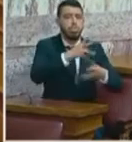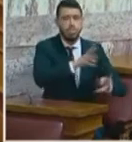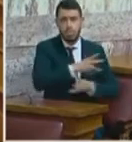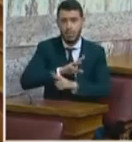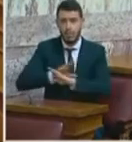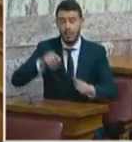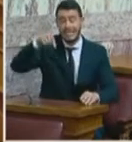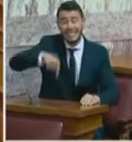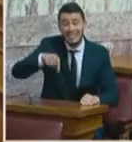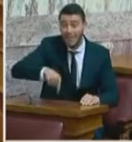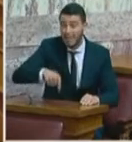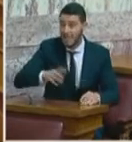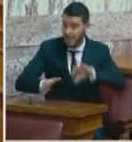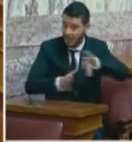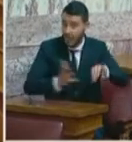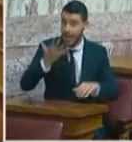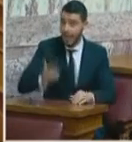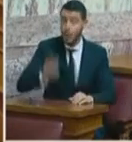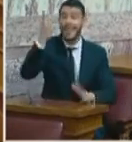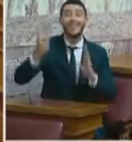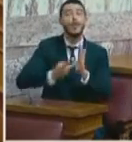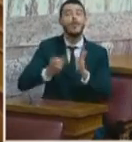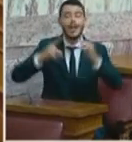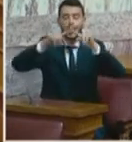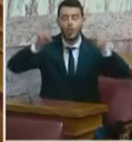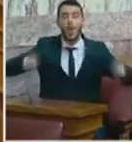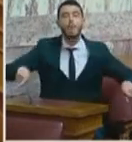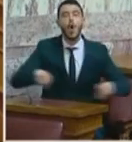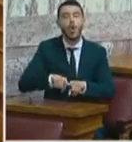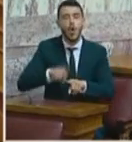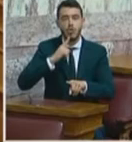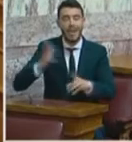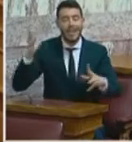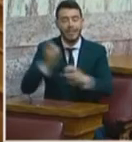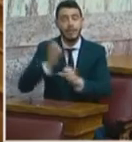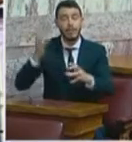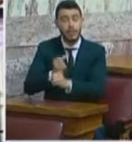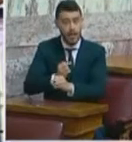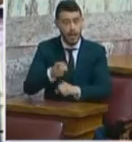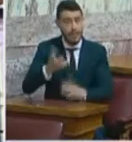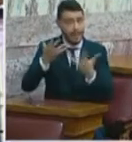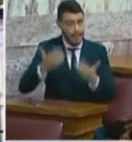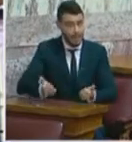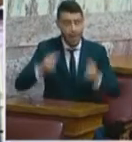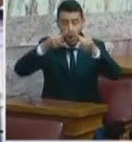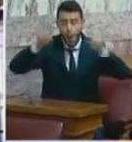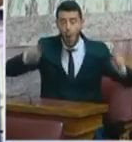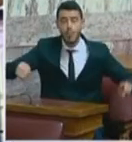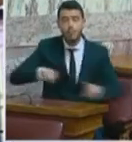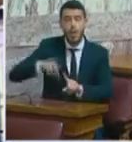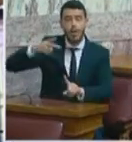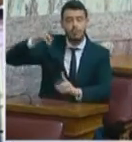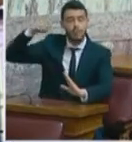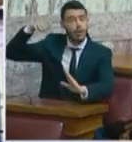2 πετυχημένες εξόδους αγορές, έχουμε μια ουσιαστικότατη αποκλιμάκωση των ομολόγων, όλων